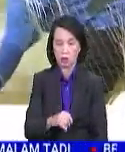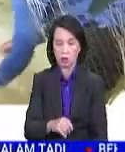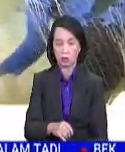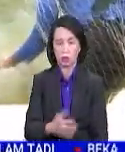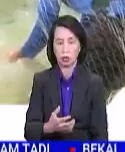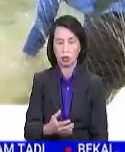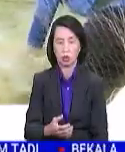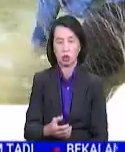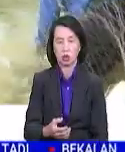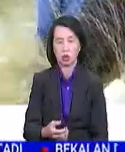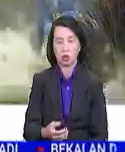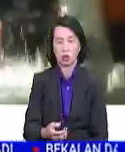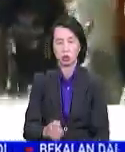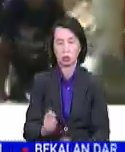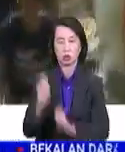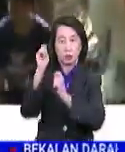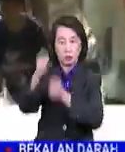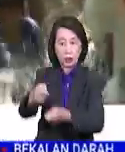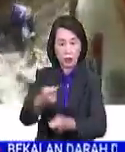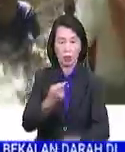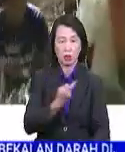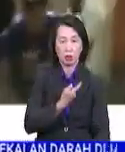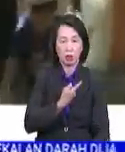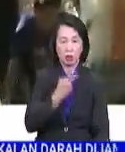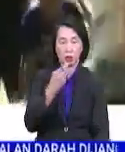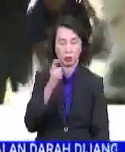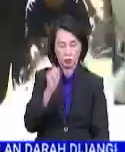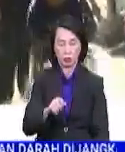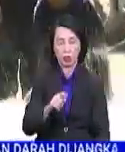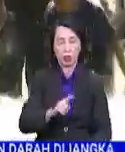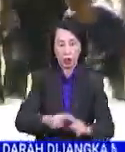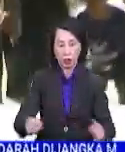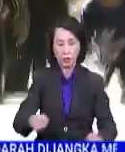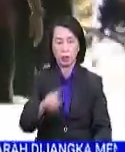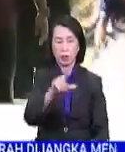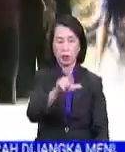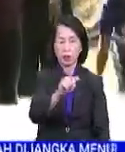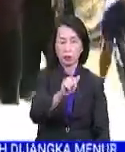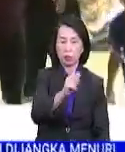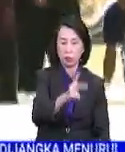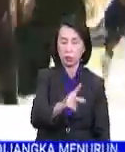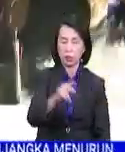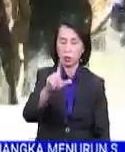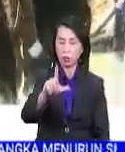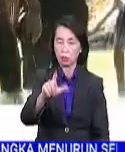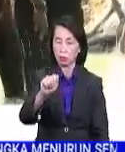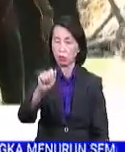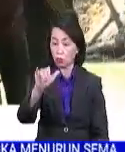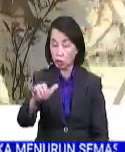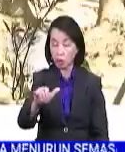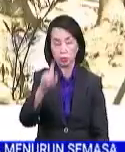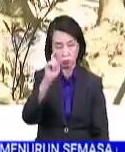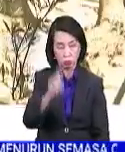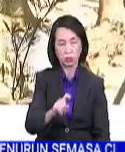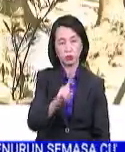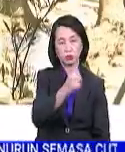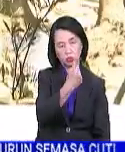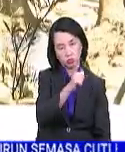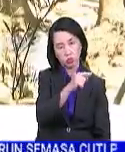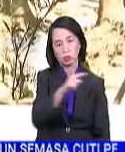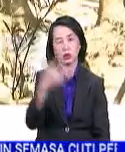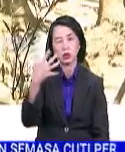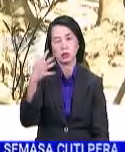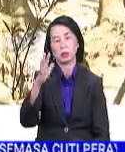seorang. Yang memancing, kita boleh buat seorang. Tapi lakle ni dia kena secara berkumpulan yang melibatkan 10 ke 15 orang